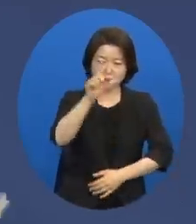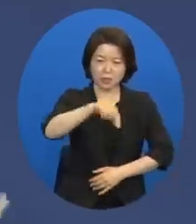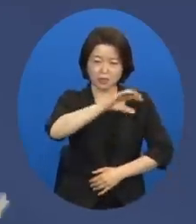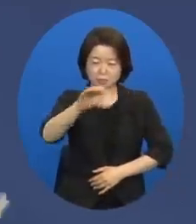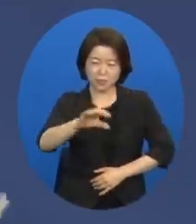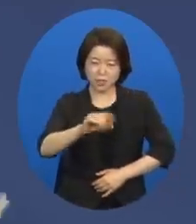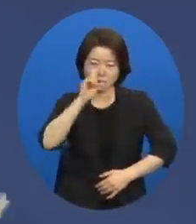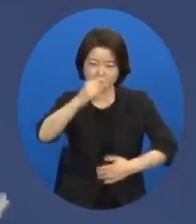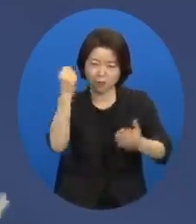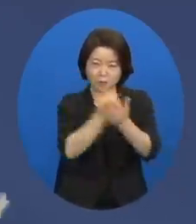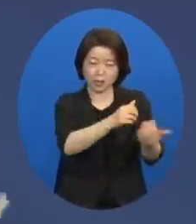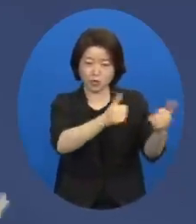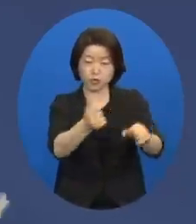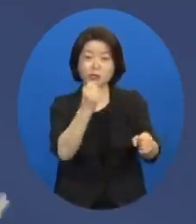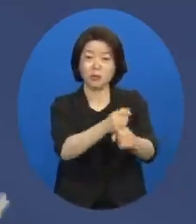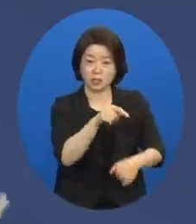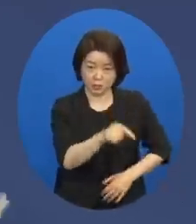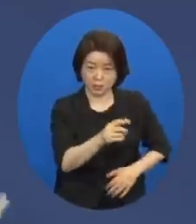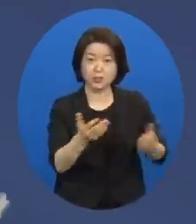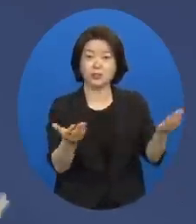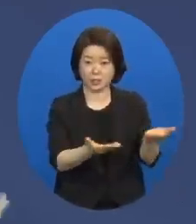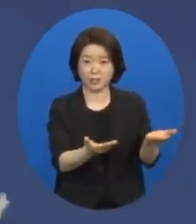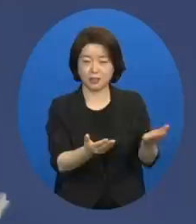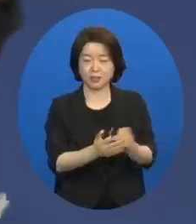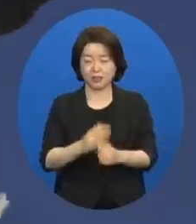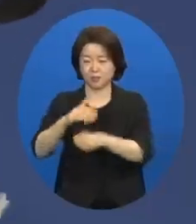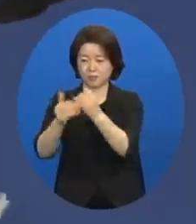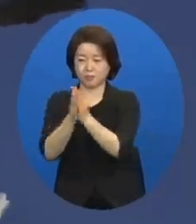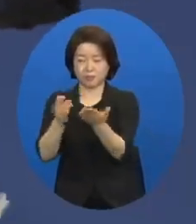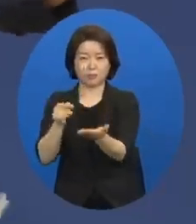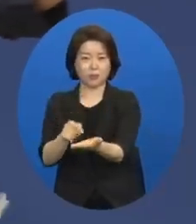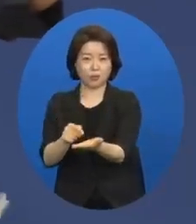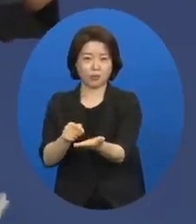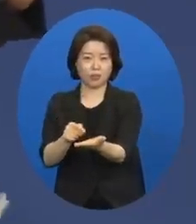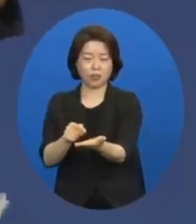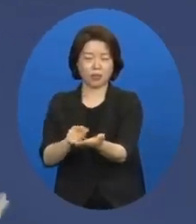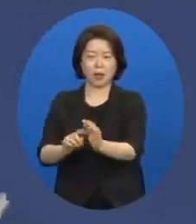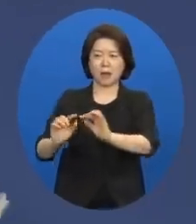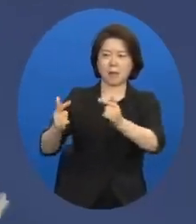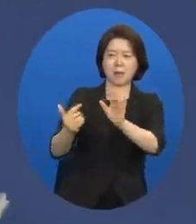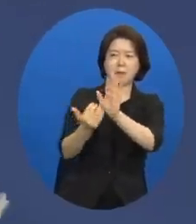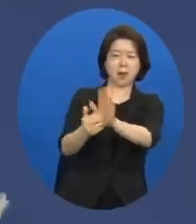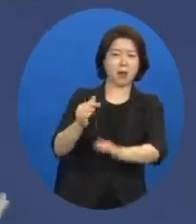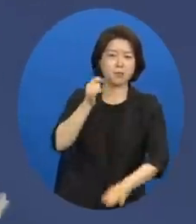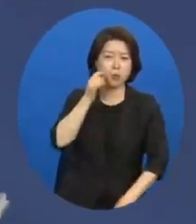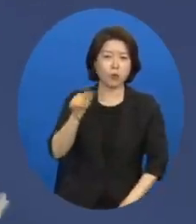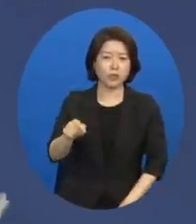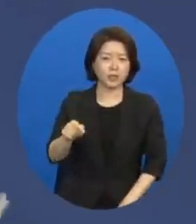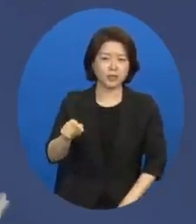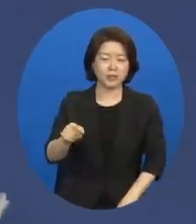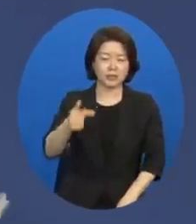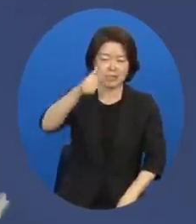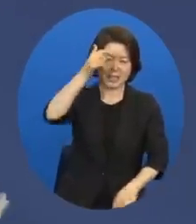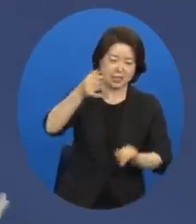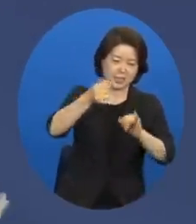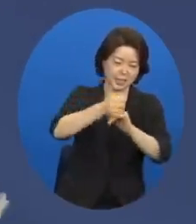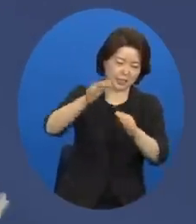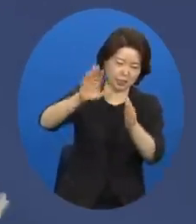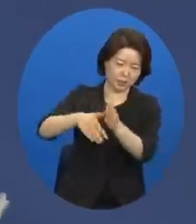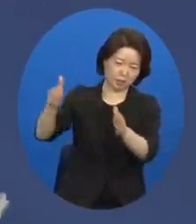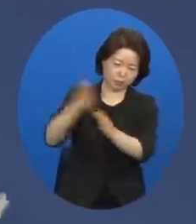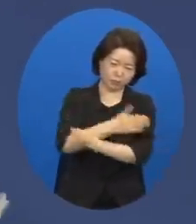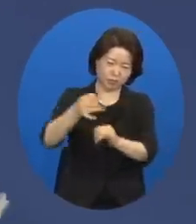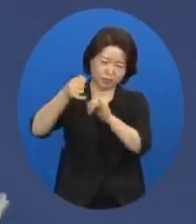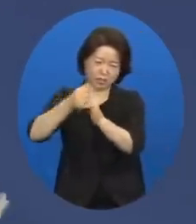박아 죽였는데 이 사건을 성경에 부인할 수 없는 성경에 그 구약부터 약속되어